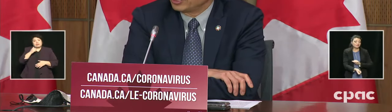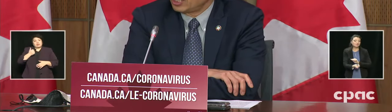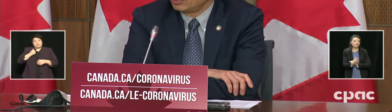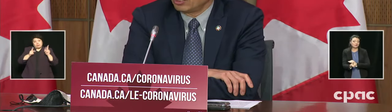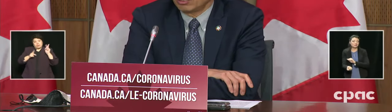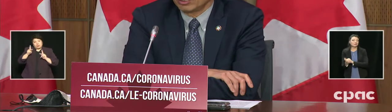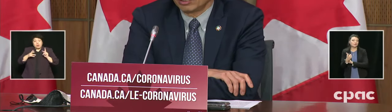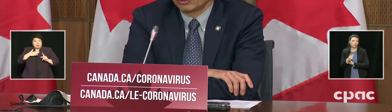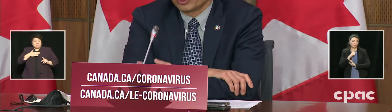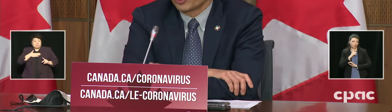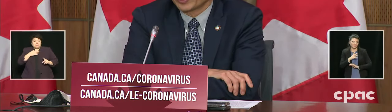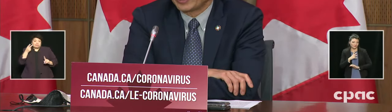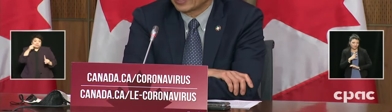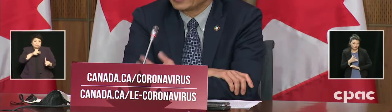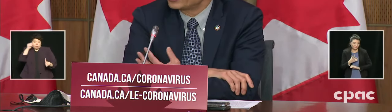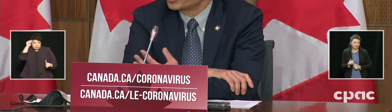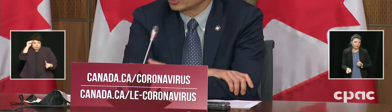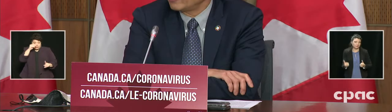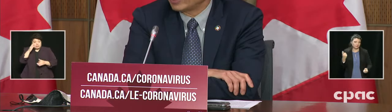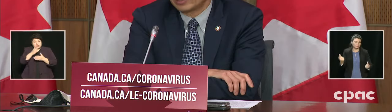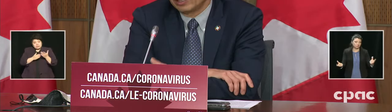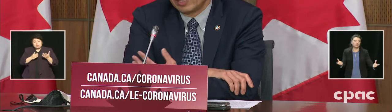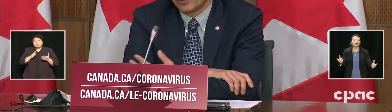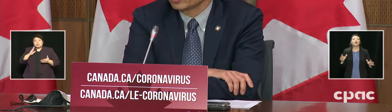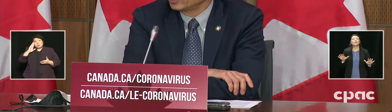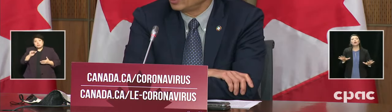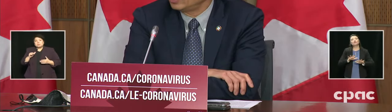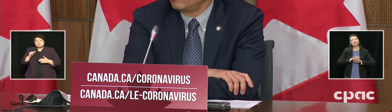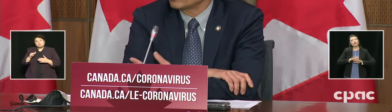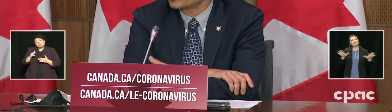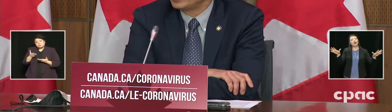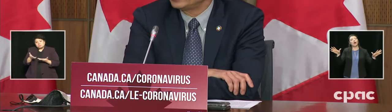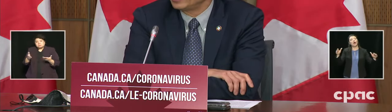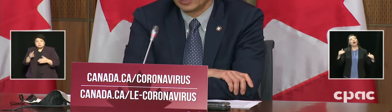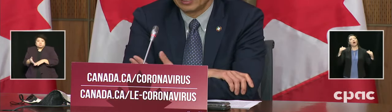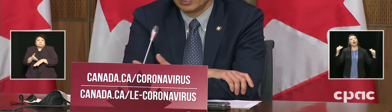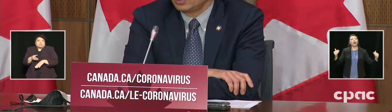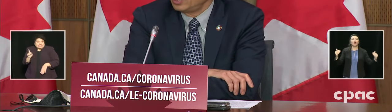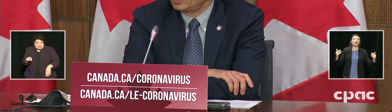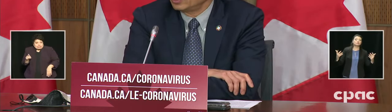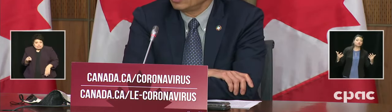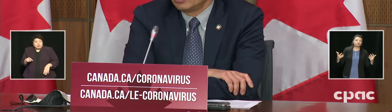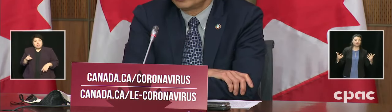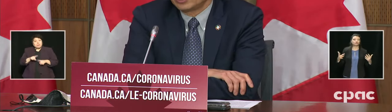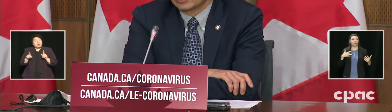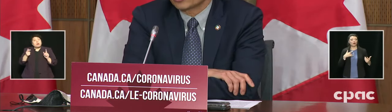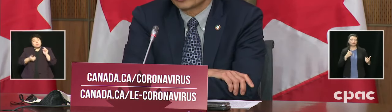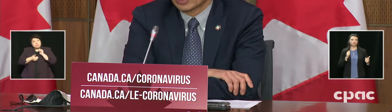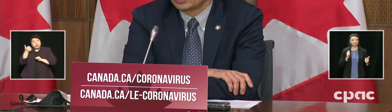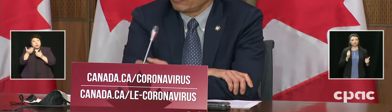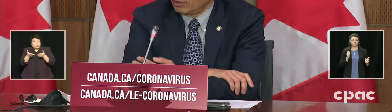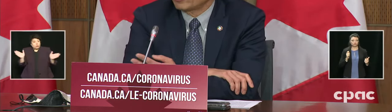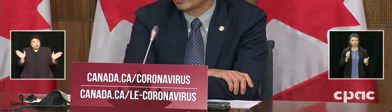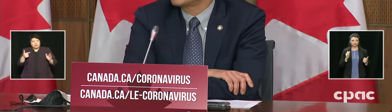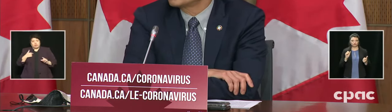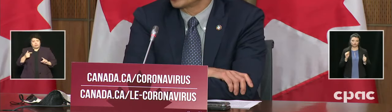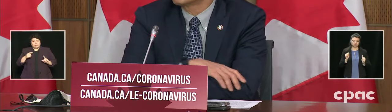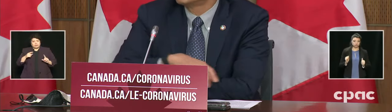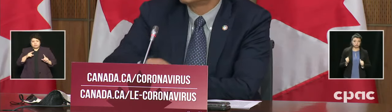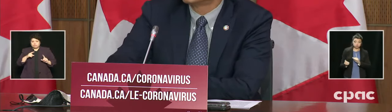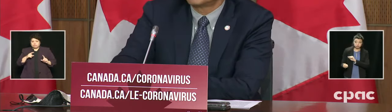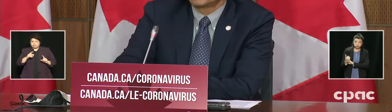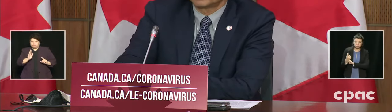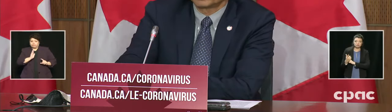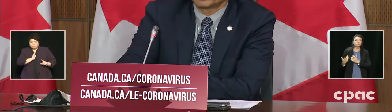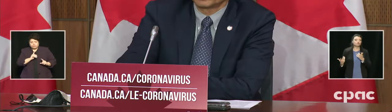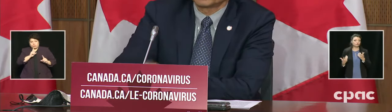qu'en général, on est toujours prêt à réagir avec n'importe quelle éventualité. Et si quelque chose arrive, on va réagir.